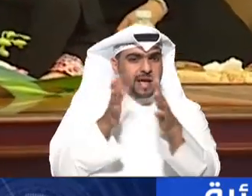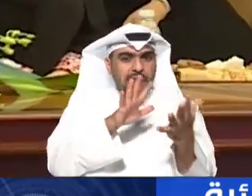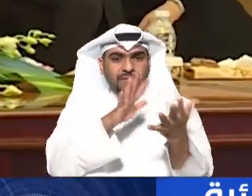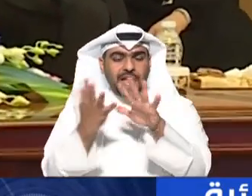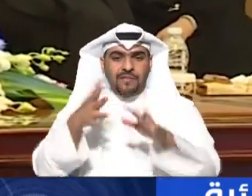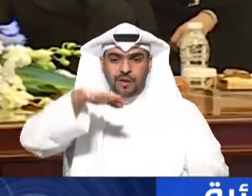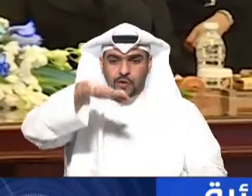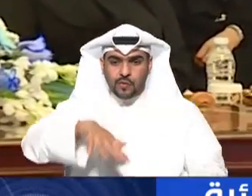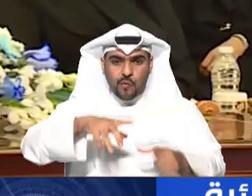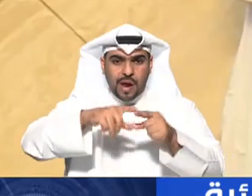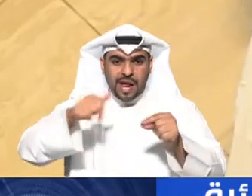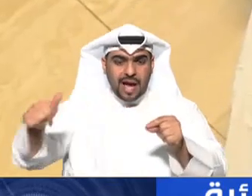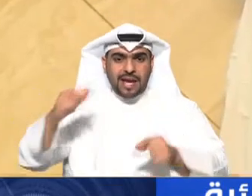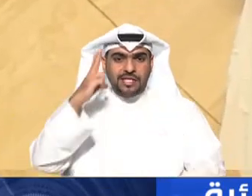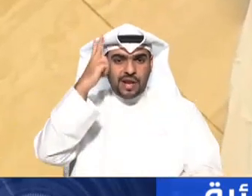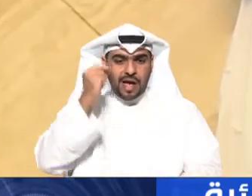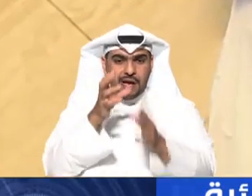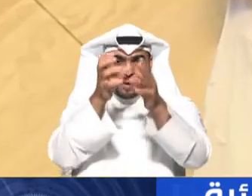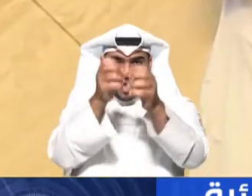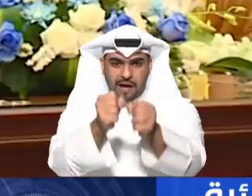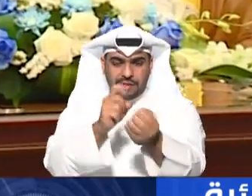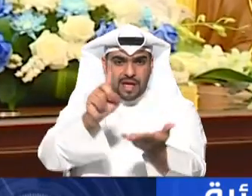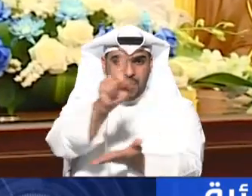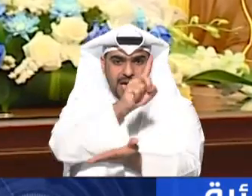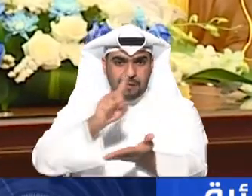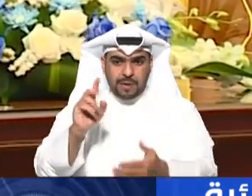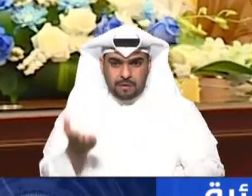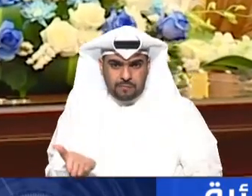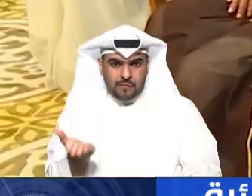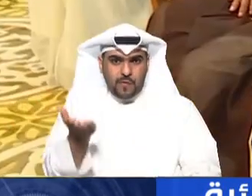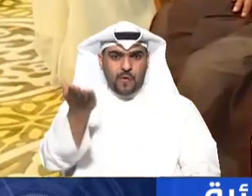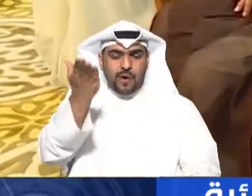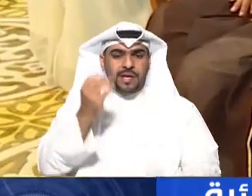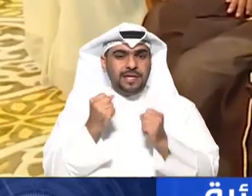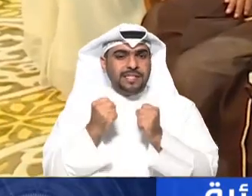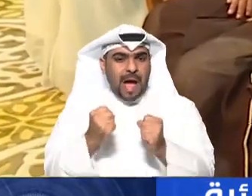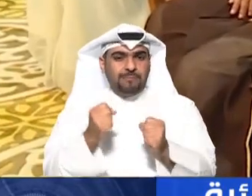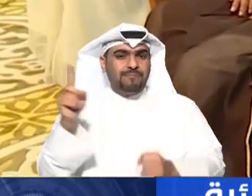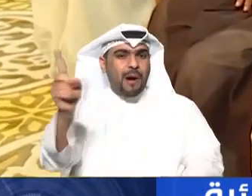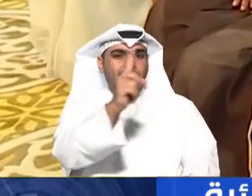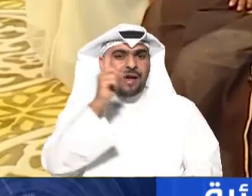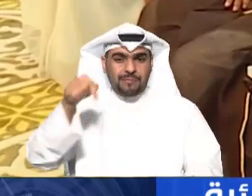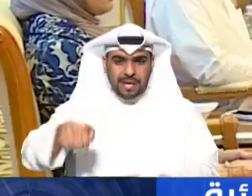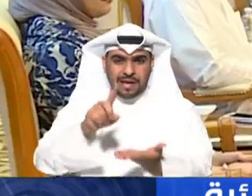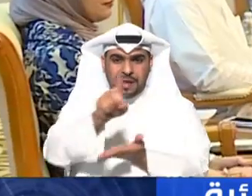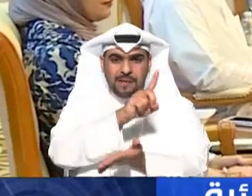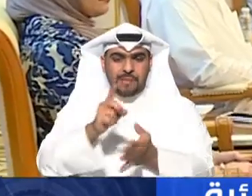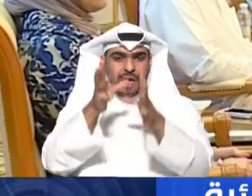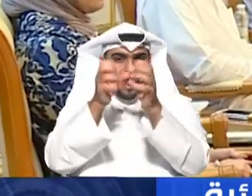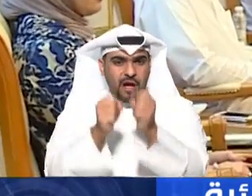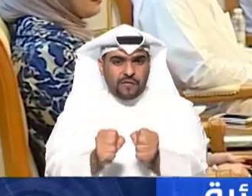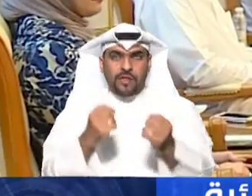يتعلق بتطوير مسيرة العمل البيئي المشترك وسبل النهوض به في ظل التحديات العالمية التي تواجهها البيئة